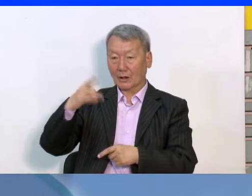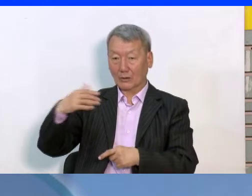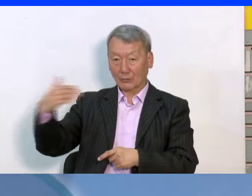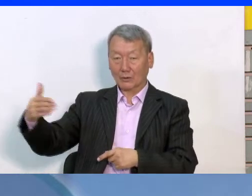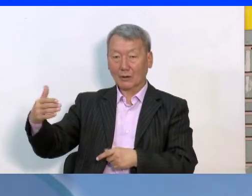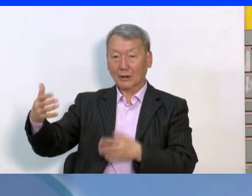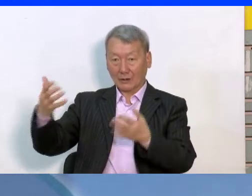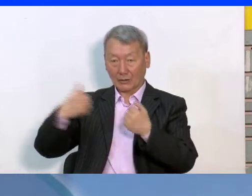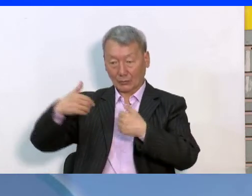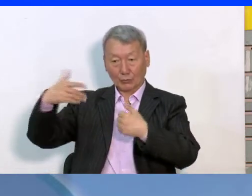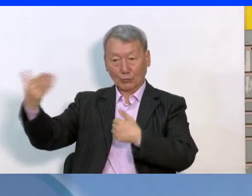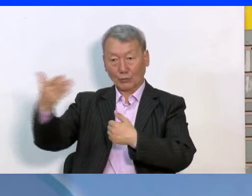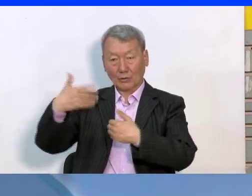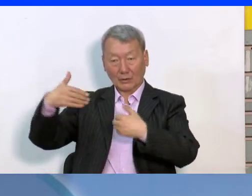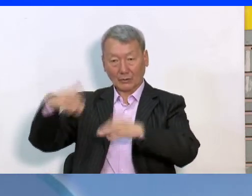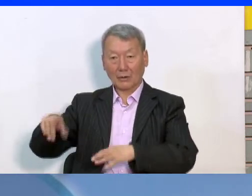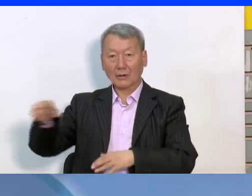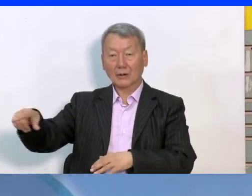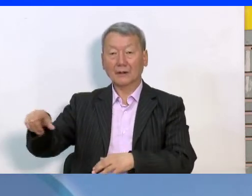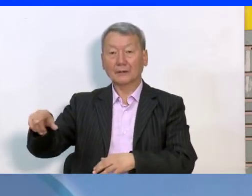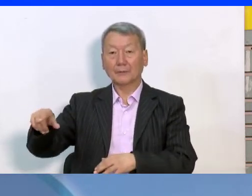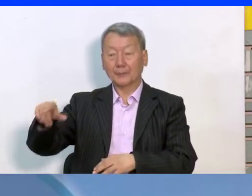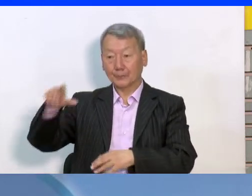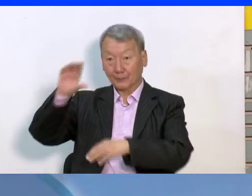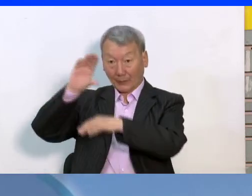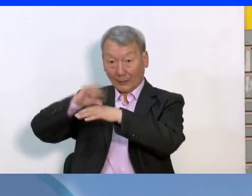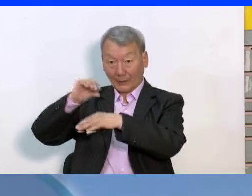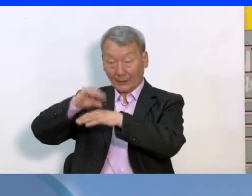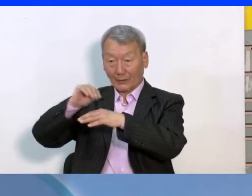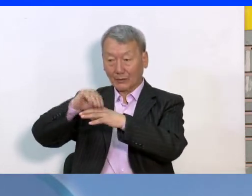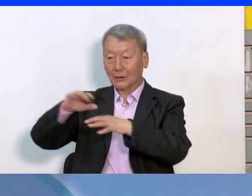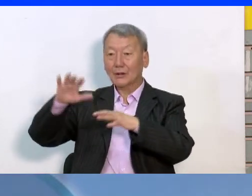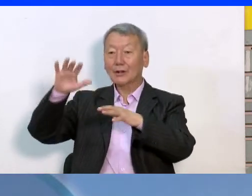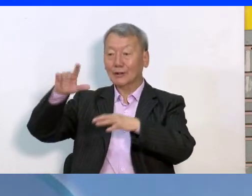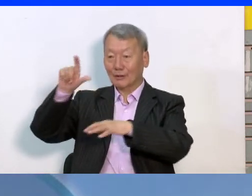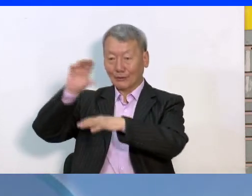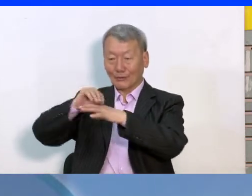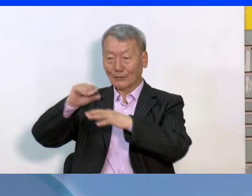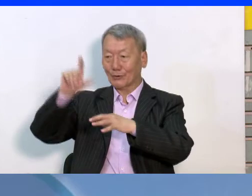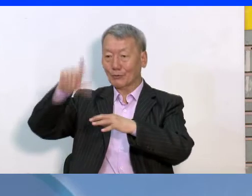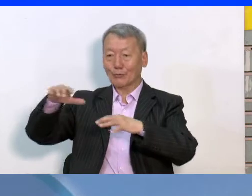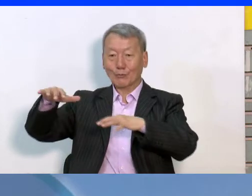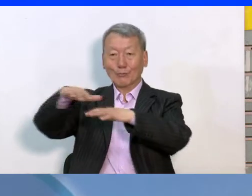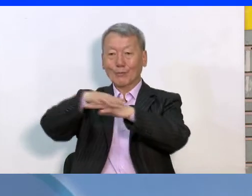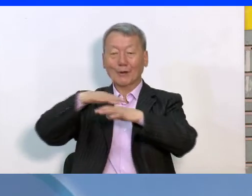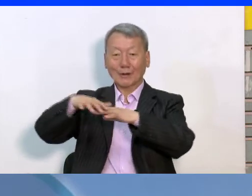кабыл алган. Анткени кечкисинде чогулуп ушундай бир